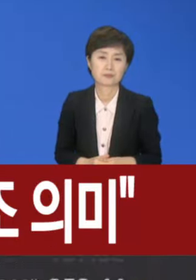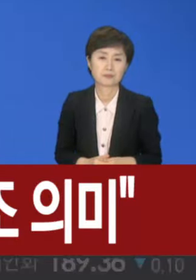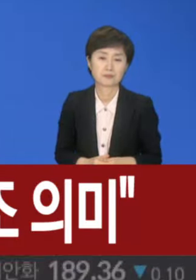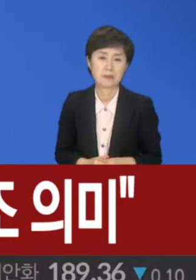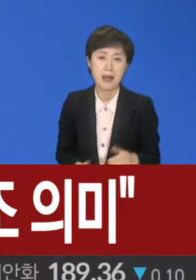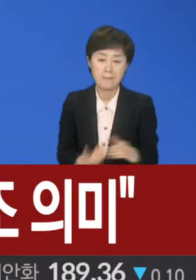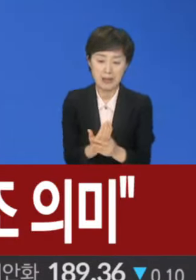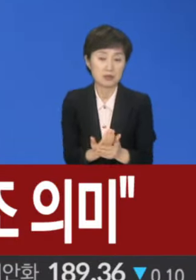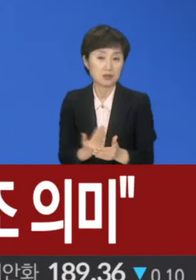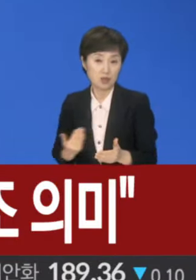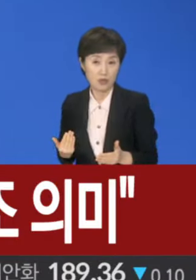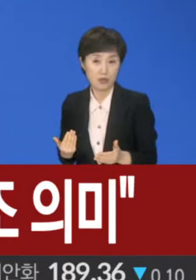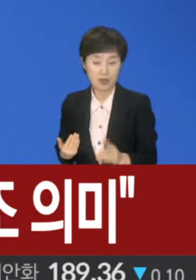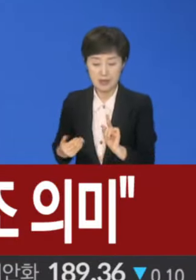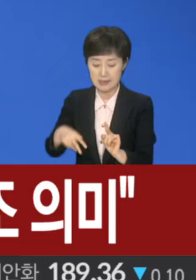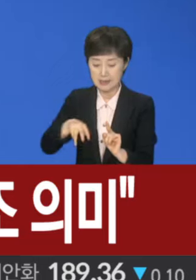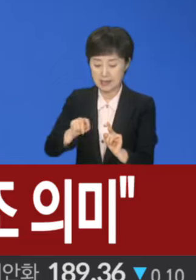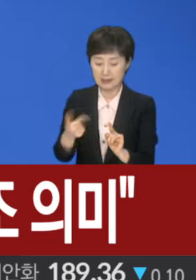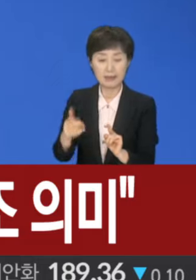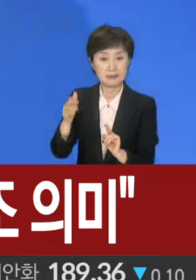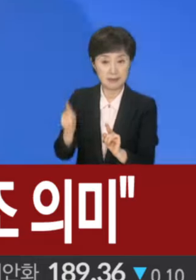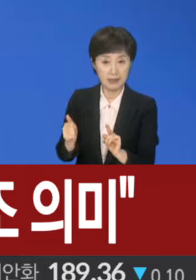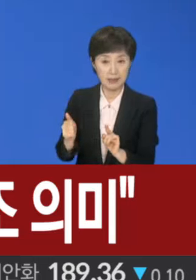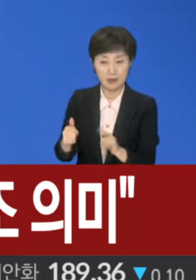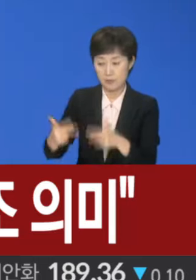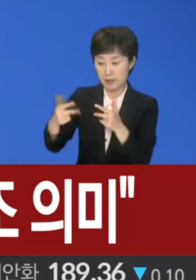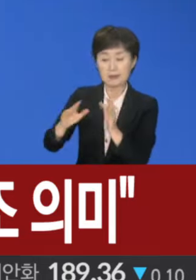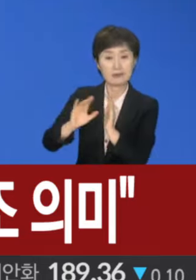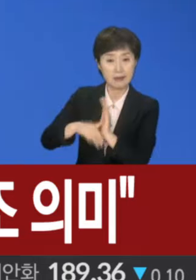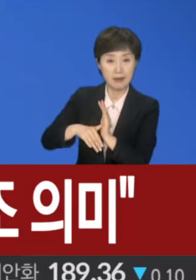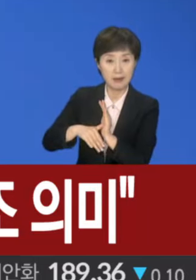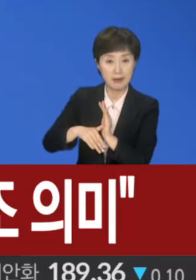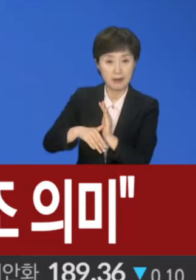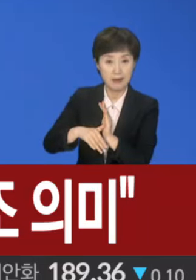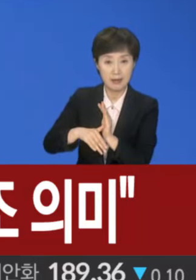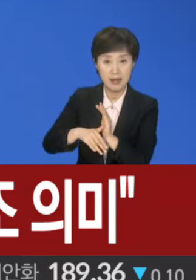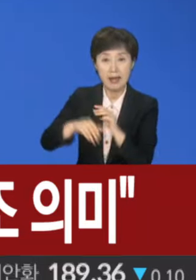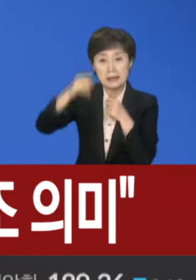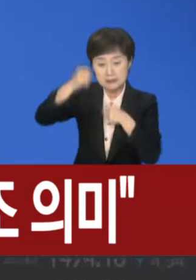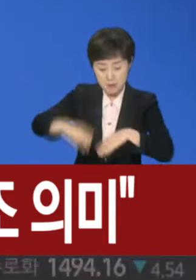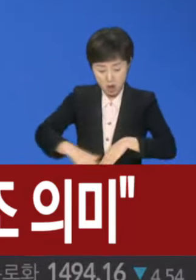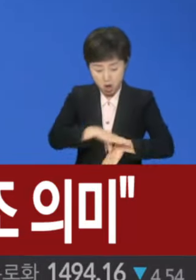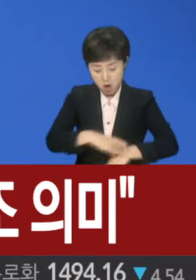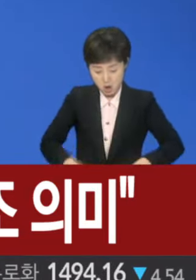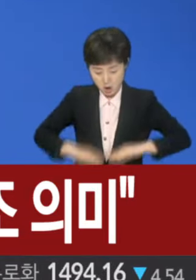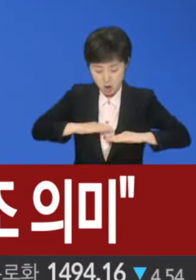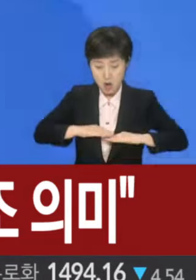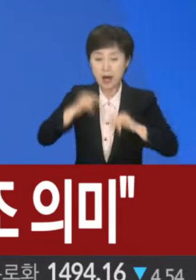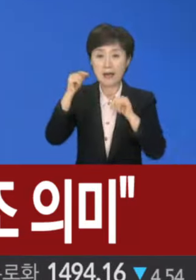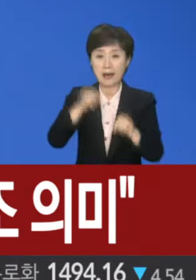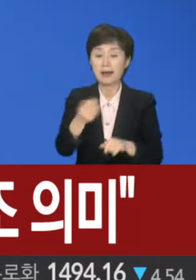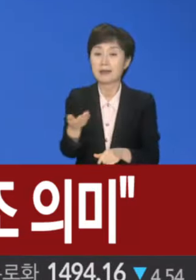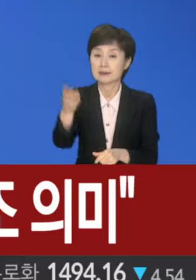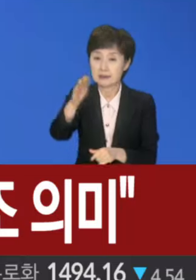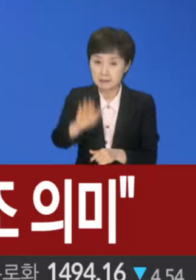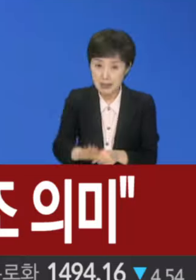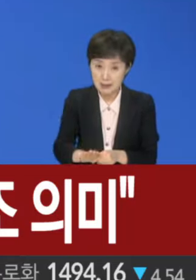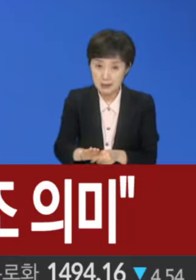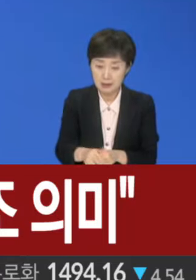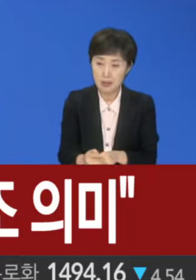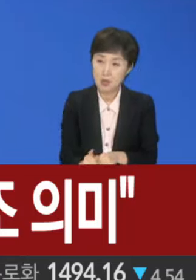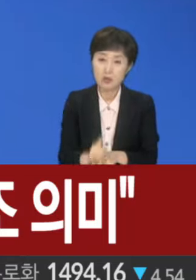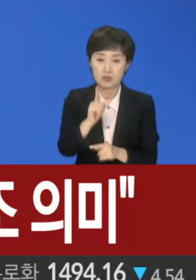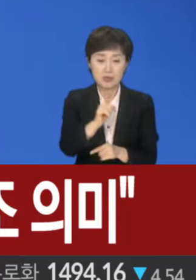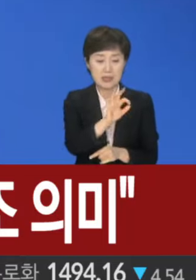한편 사고 전날 전혀 1사단장 주관 화상회의에서 가슴 장화 지원 지시가 있었으나 이는 앞서 상급